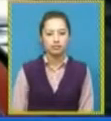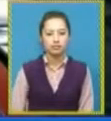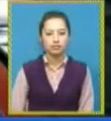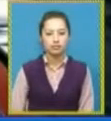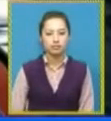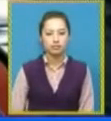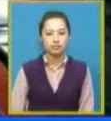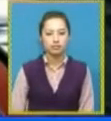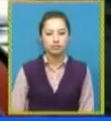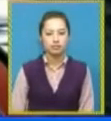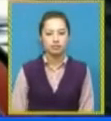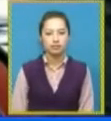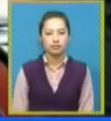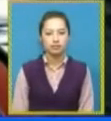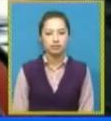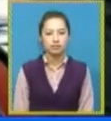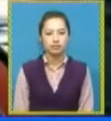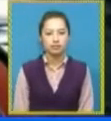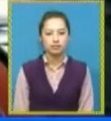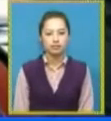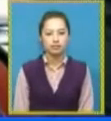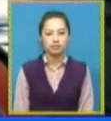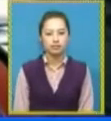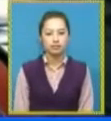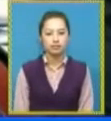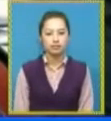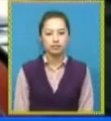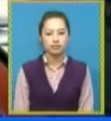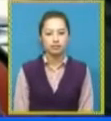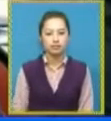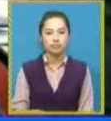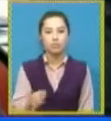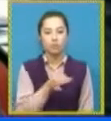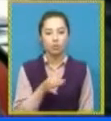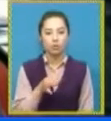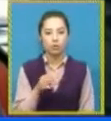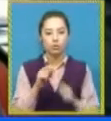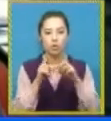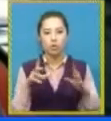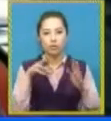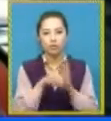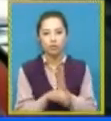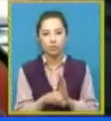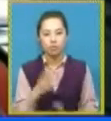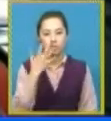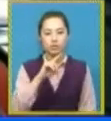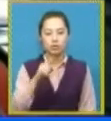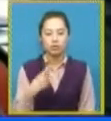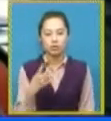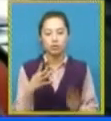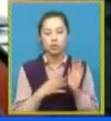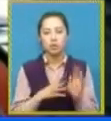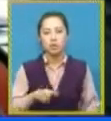басына қаржыландыруды сынақтан өткізу үшін аудандардың жалпы 19 білім беру мектептеріне 5,9 миллиард теңге ағымдағы